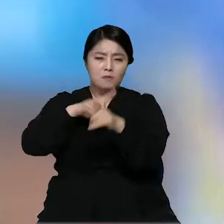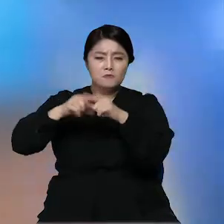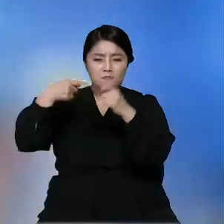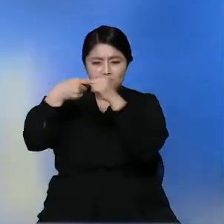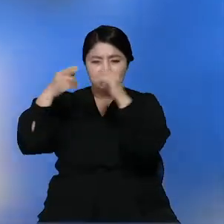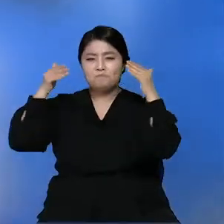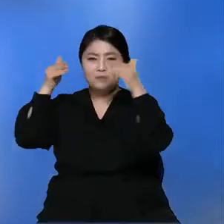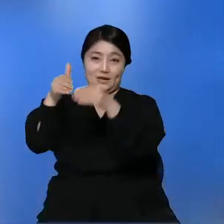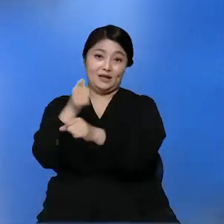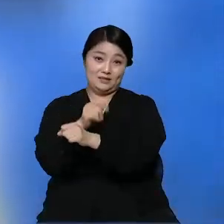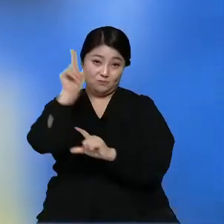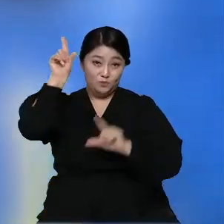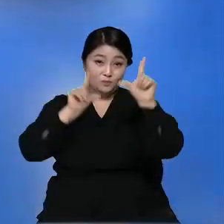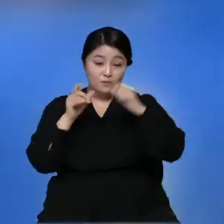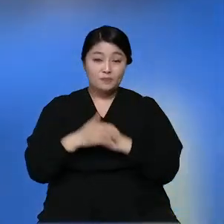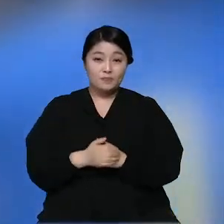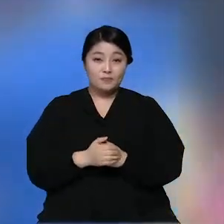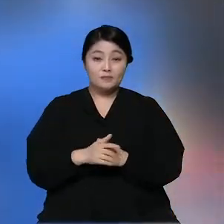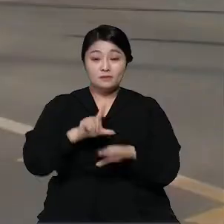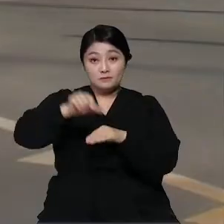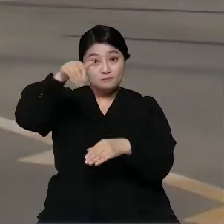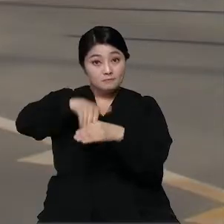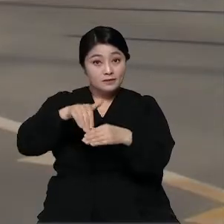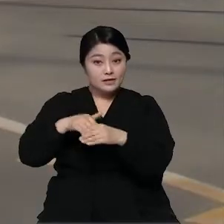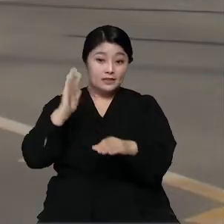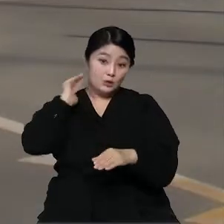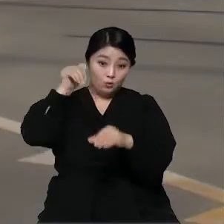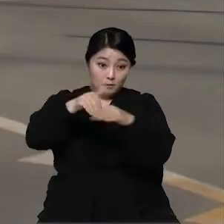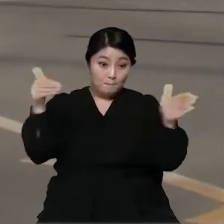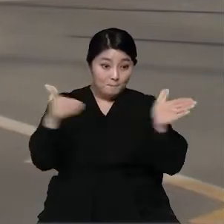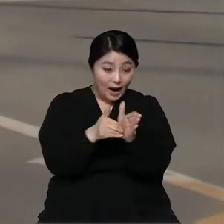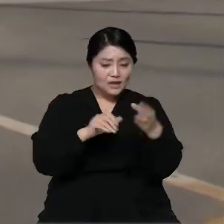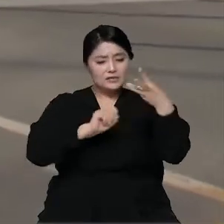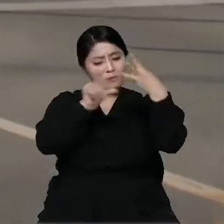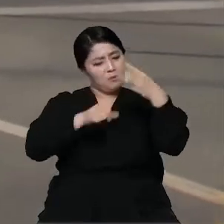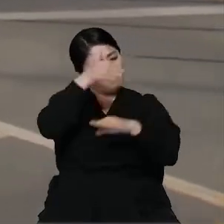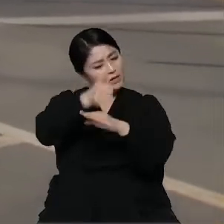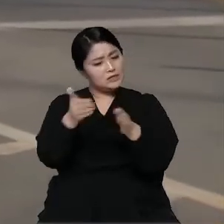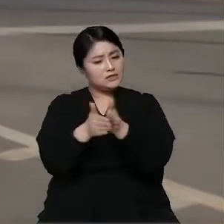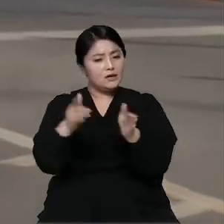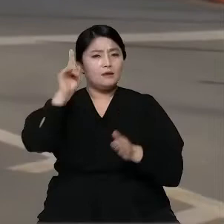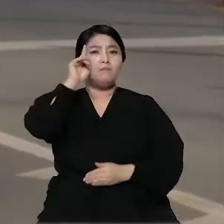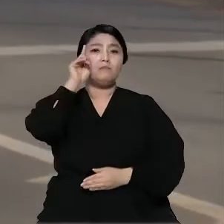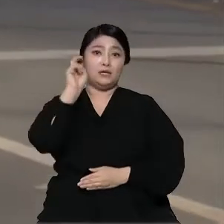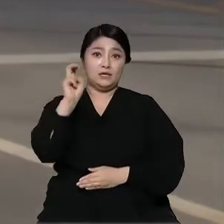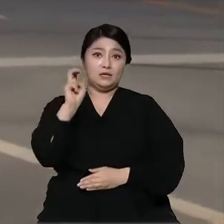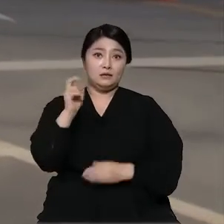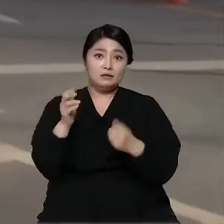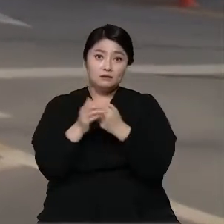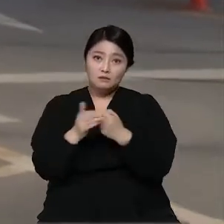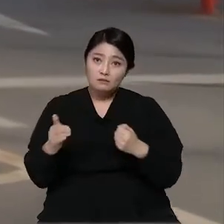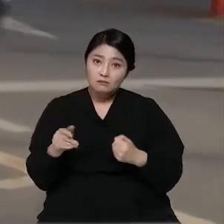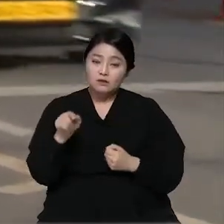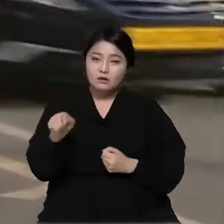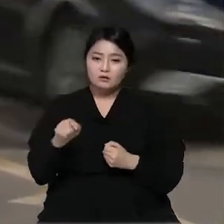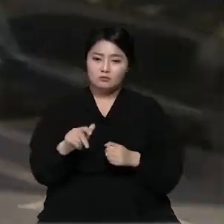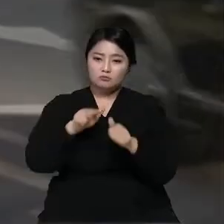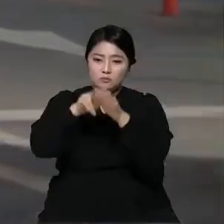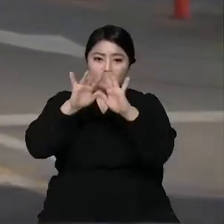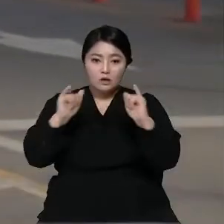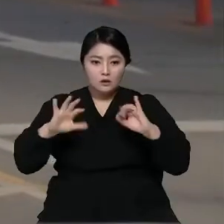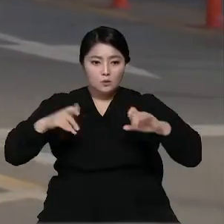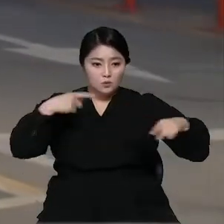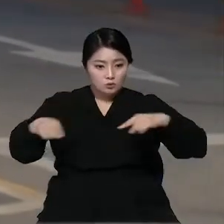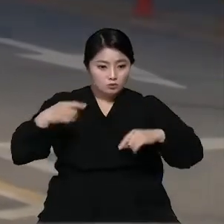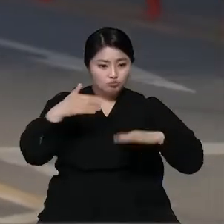모습입니다. 본격적인 지방선거는 대선이 끝나고 3월 말에나 시작될 것으로 전망되는 가운데 후보들의